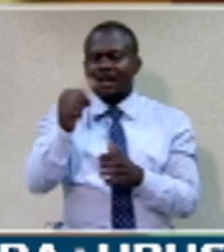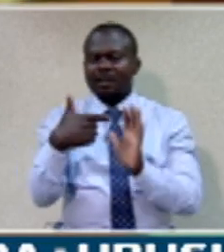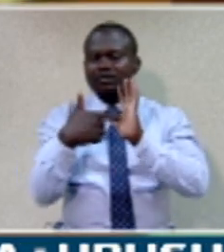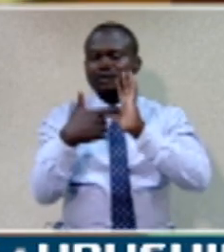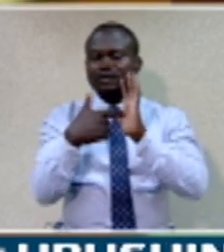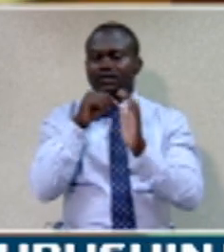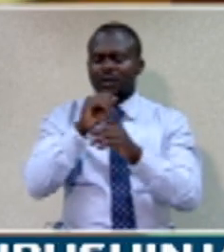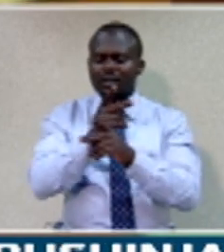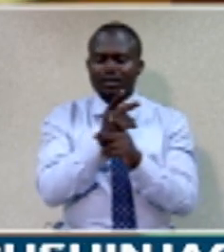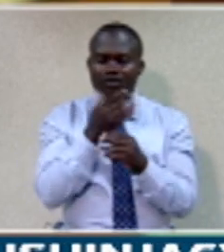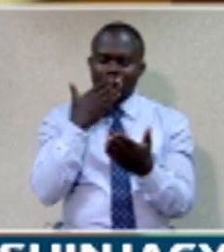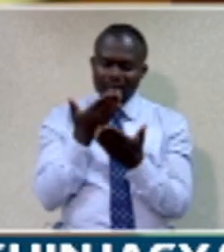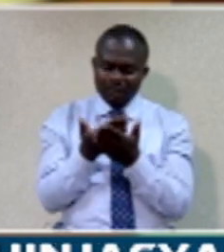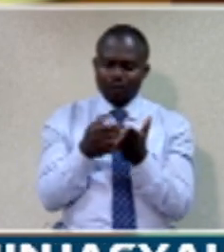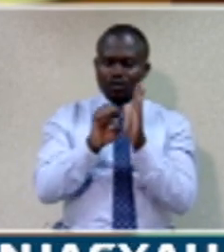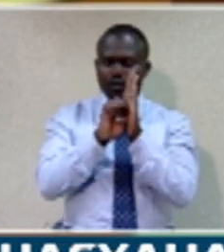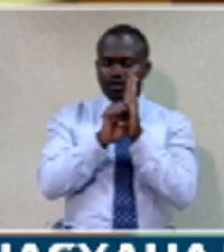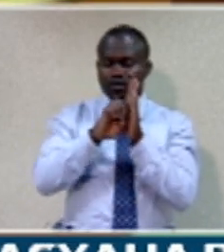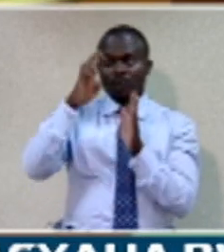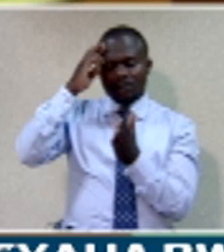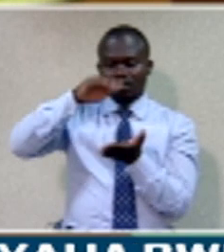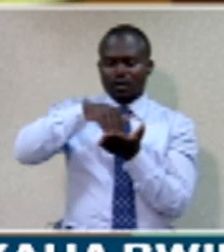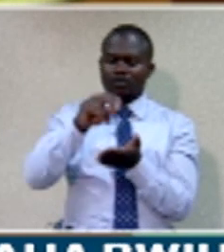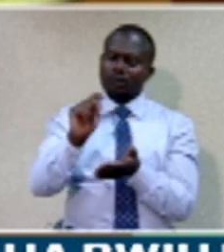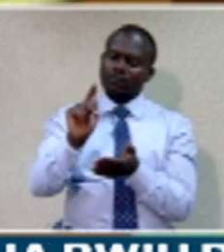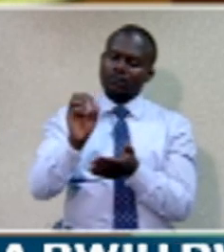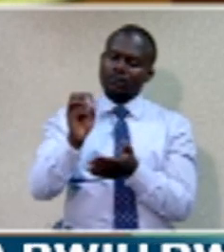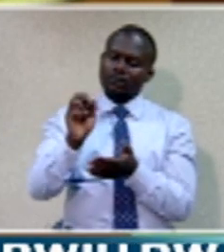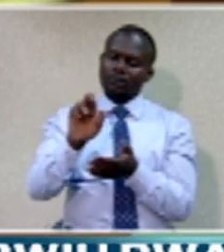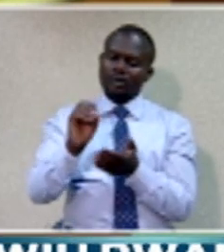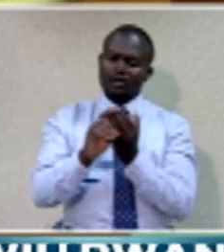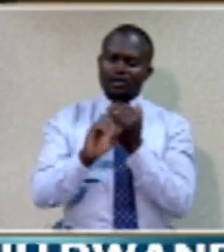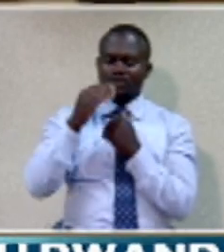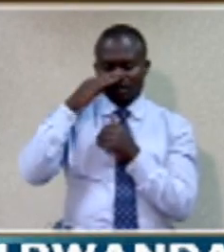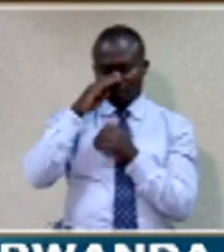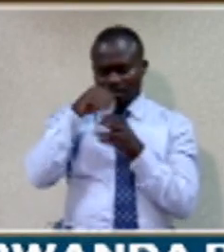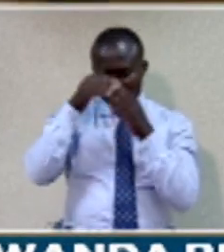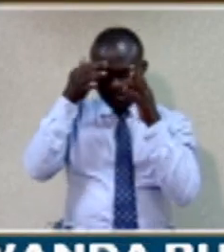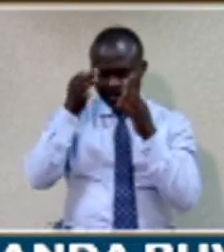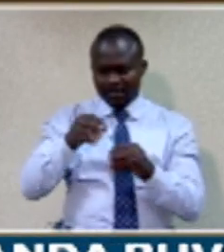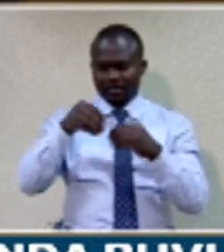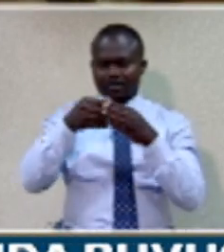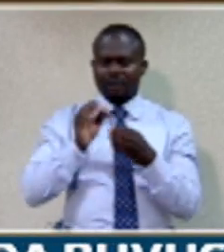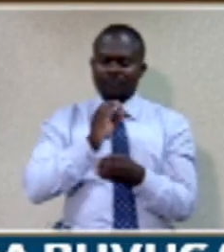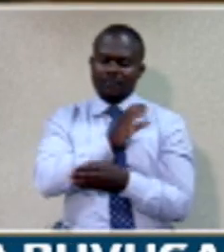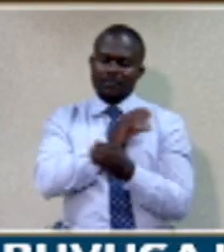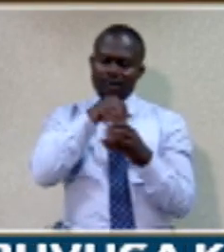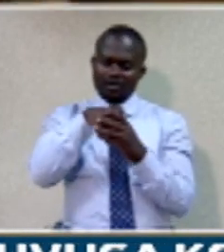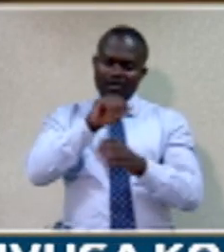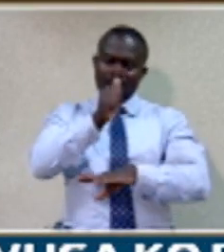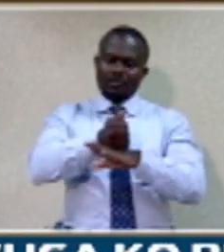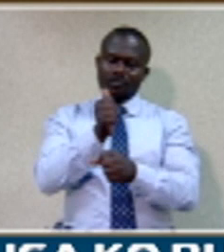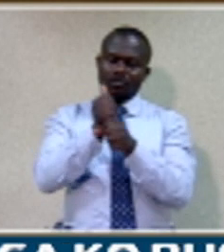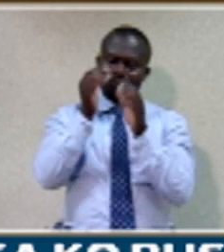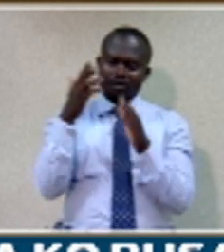ibimenyetso bidafashwe neza, bagatanga urugero rwo ku rwibutso rwa Nkomero rwo mu karere ka Nyanza. Mu myanzuro itangwa n'iyi komisiyo harimo ko hashyirwaho